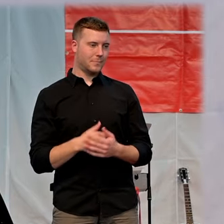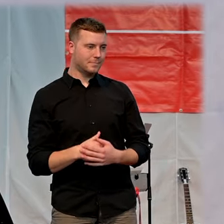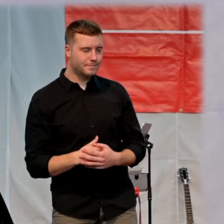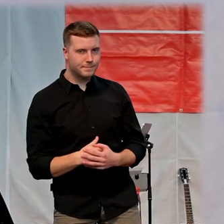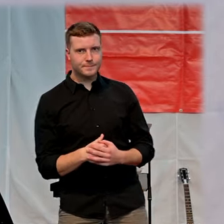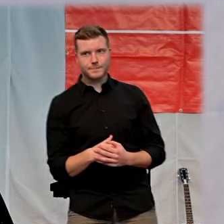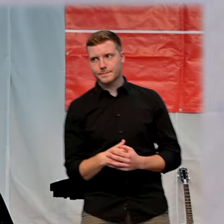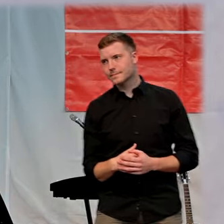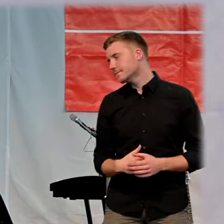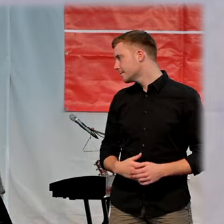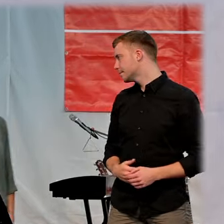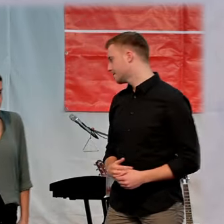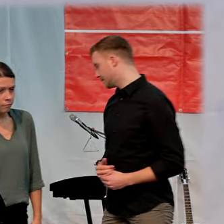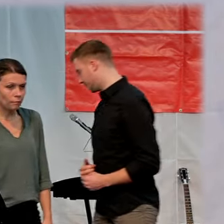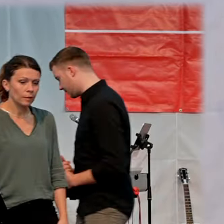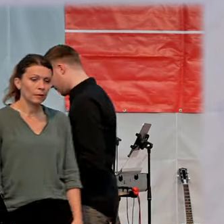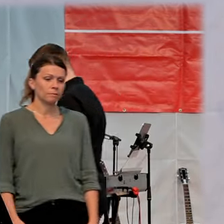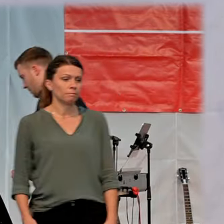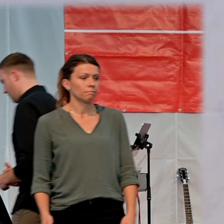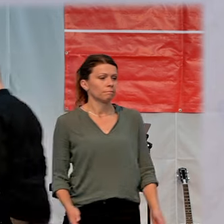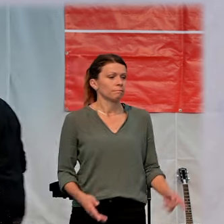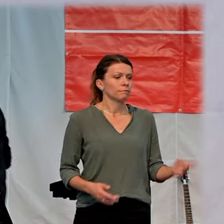Steh auf und geh.